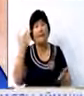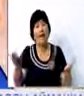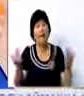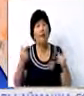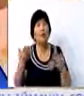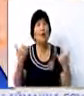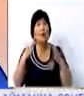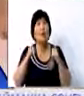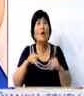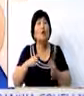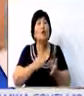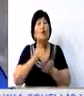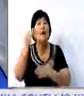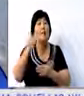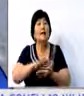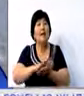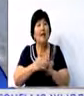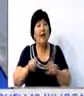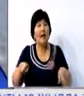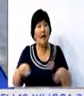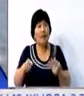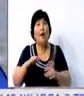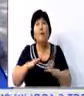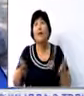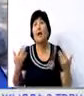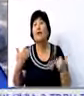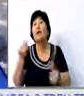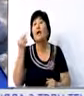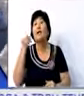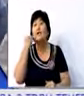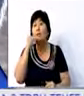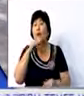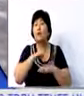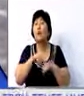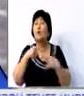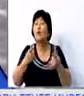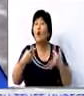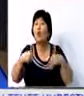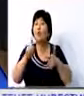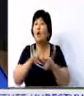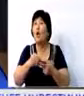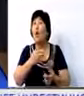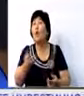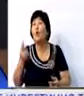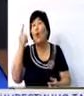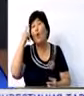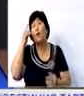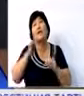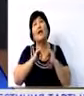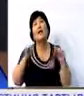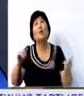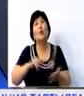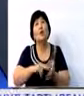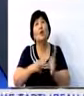Бүгінде тынығу лагерінде жүйелі бағдарлама қалыптасқан. Балалардың демалысын сапалы ұйымдастыра отырып, түрлі үйірмелер арқылы олардың ой-өрісін кеңейтуді